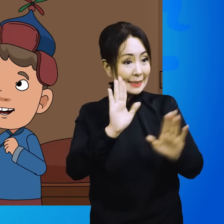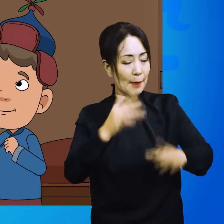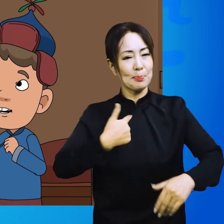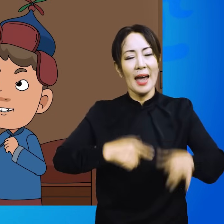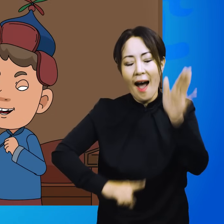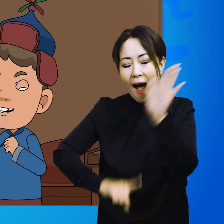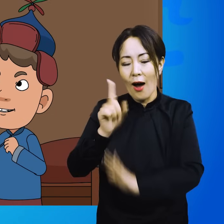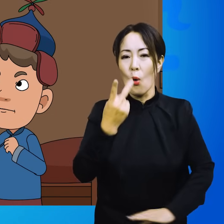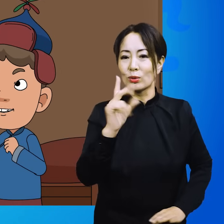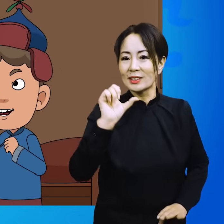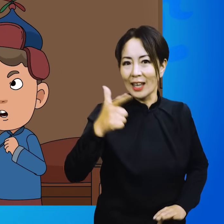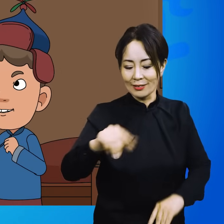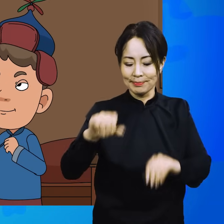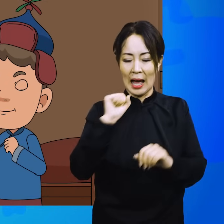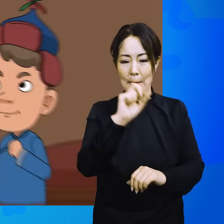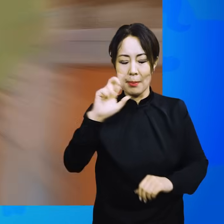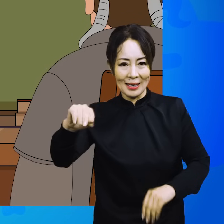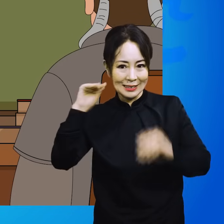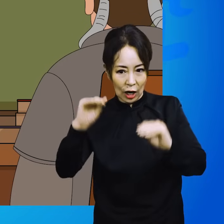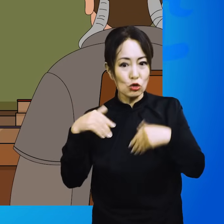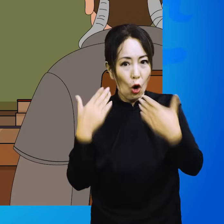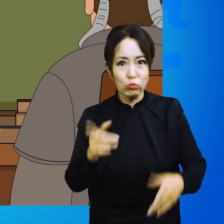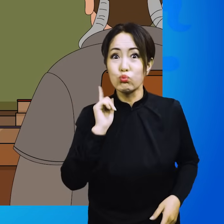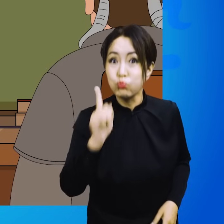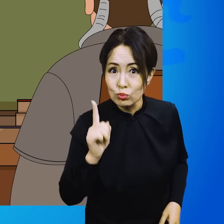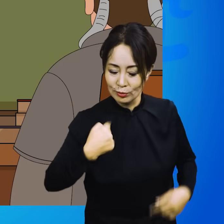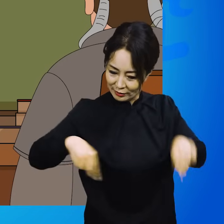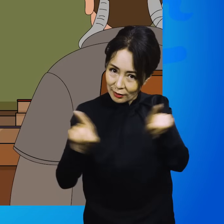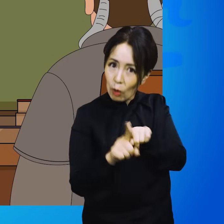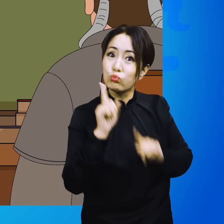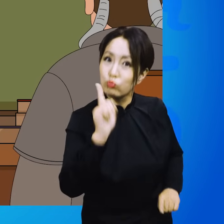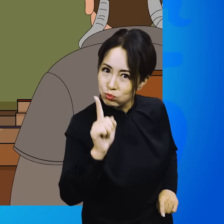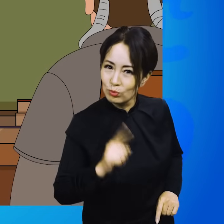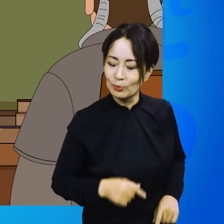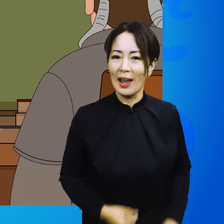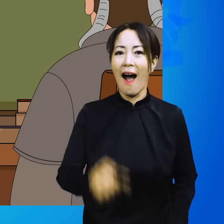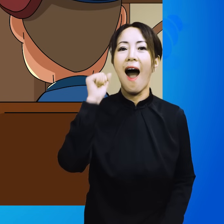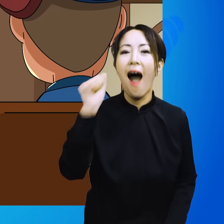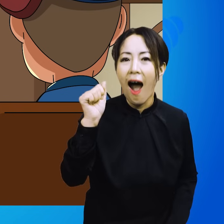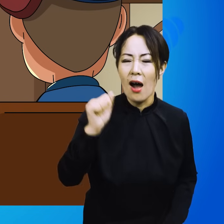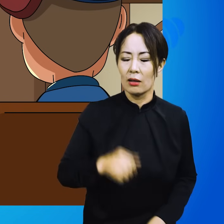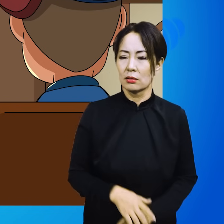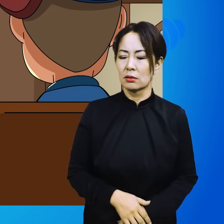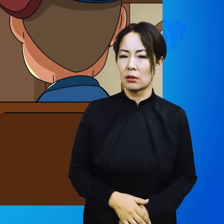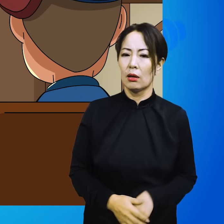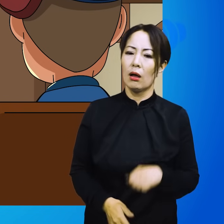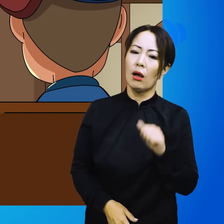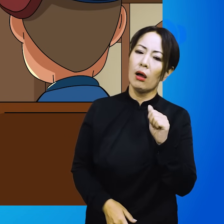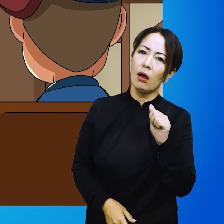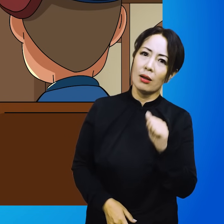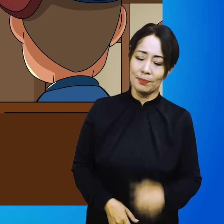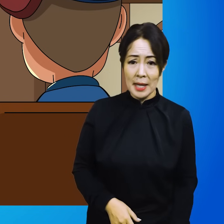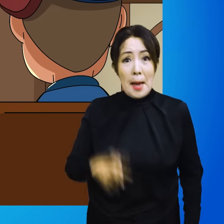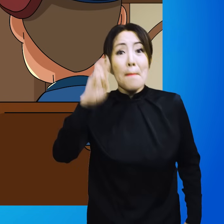эхлэдэ штэ. Үсгэлхийг чамд зааж өгнө. За, дагаад хэлээрэ. А. А.